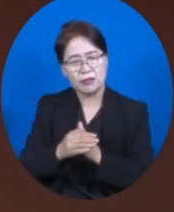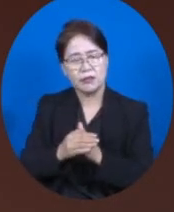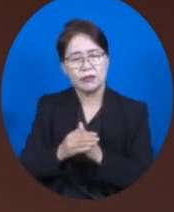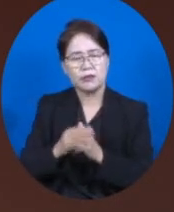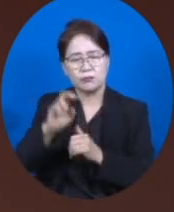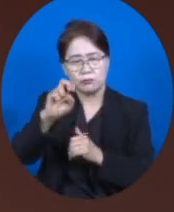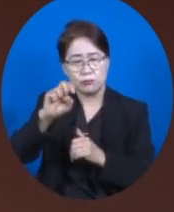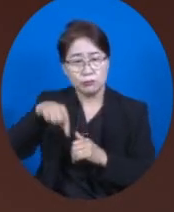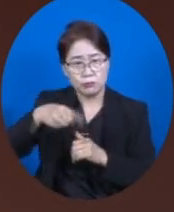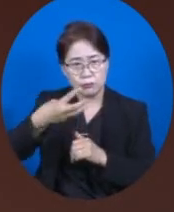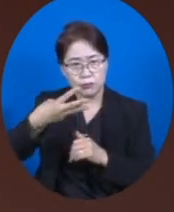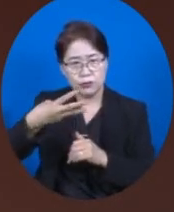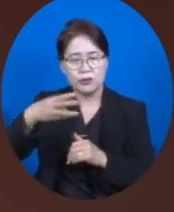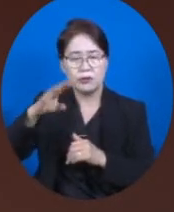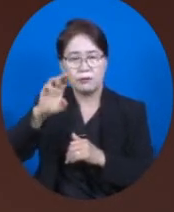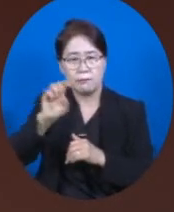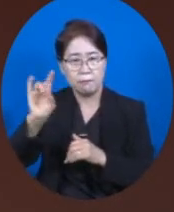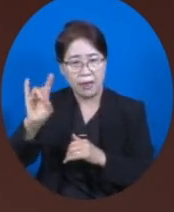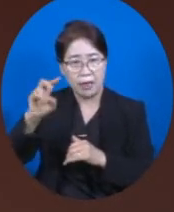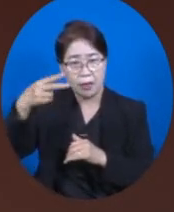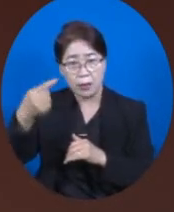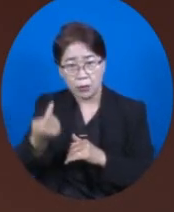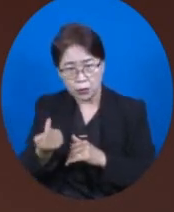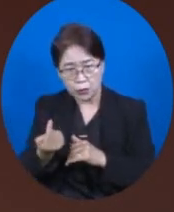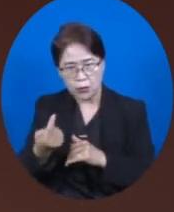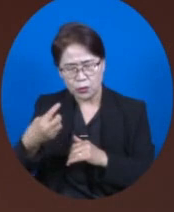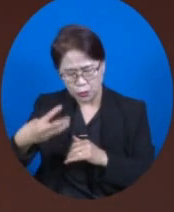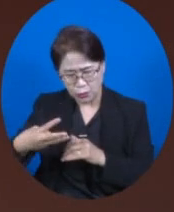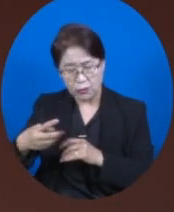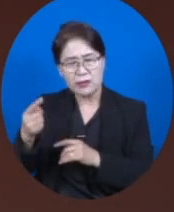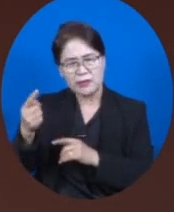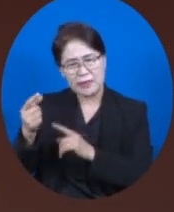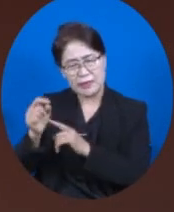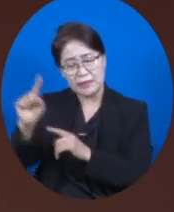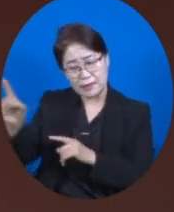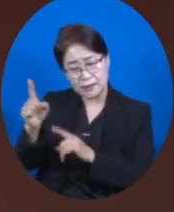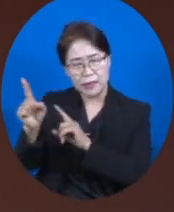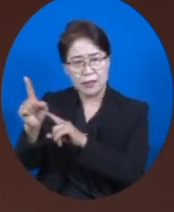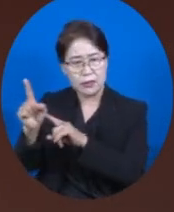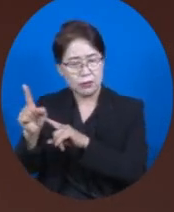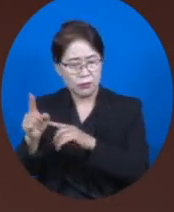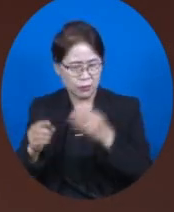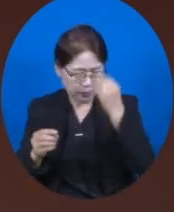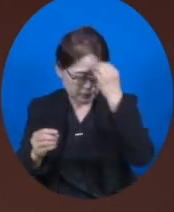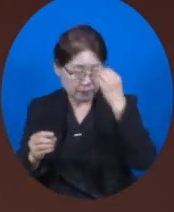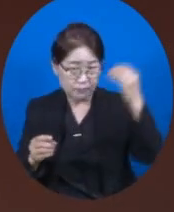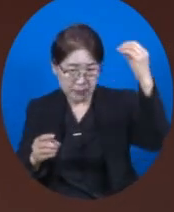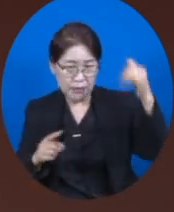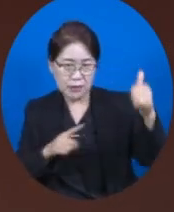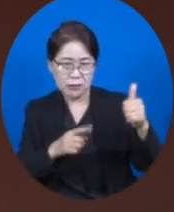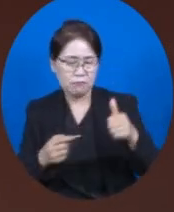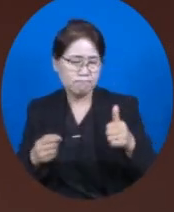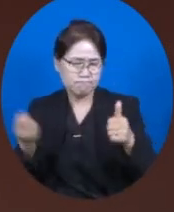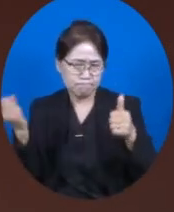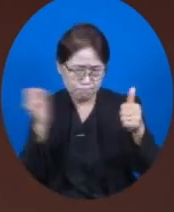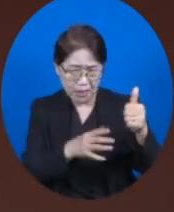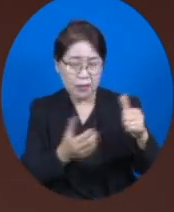물맷돌입니다 그 소리에 들려진 작은 물맷돌을 가지고 하나님은 블레셋의 장수 골리앗을 무너뜨리셨어요